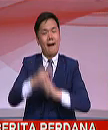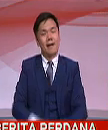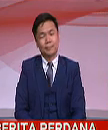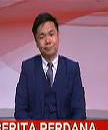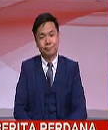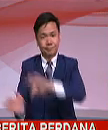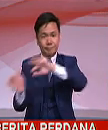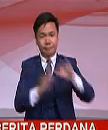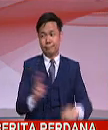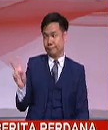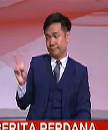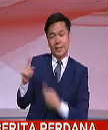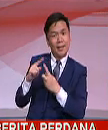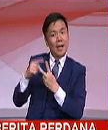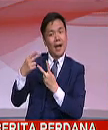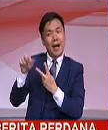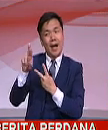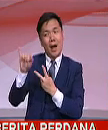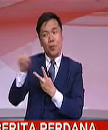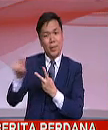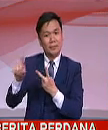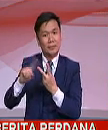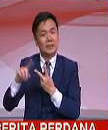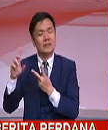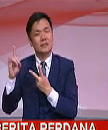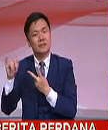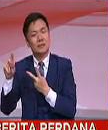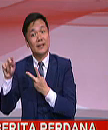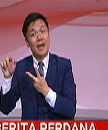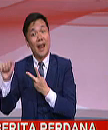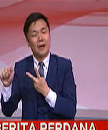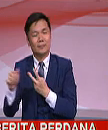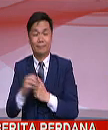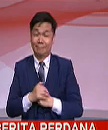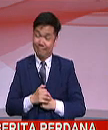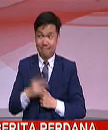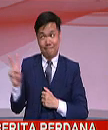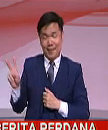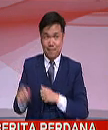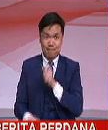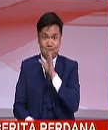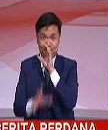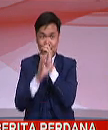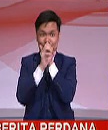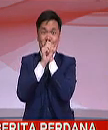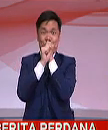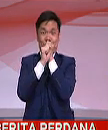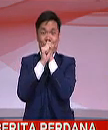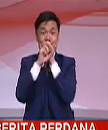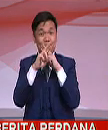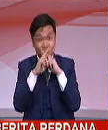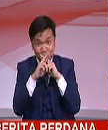Pasangan selebriti Haris dan Intan Ladiana menamatkan teka-teki tentang perhubungan mereka apabila mengumumkan